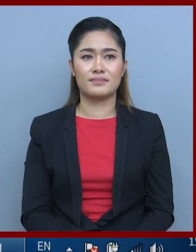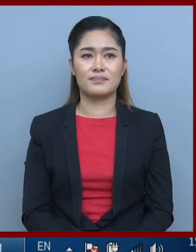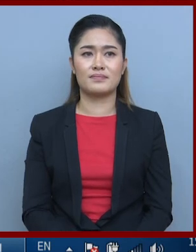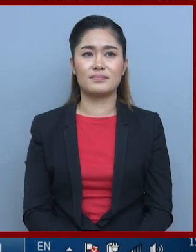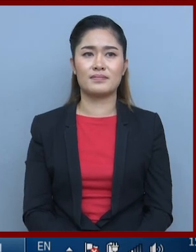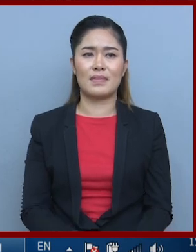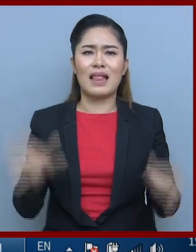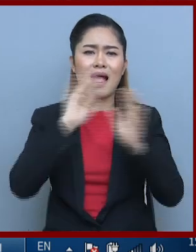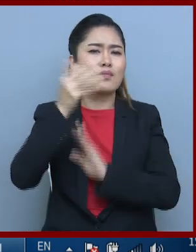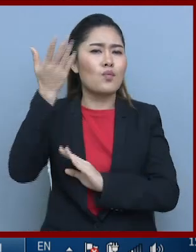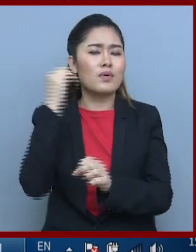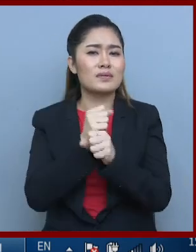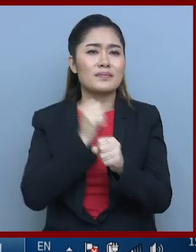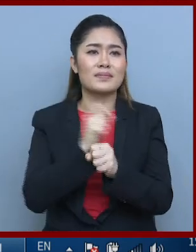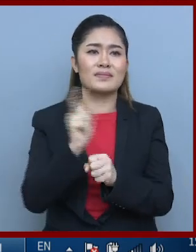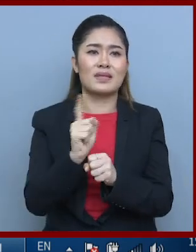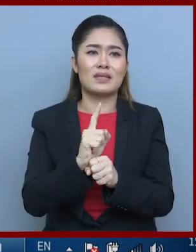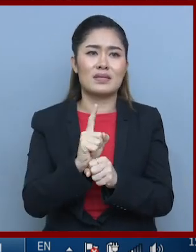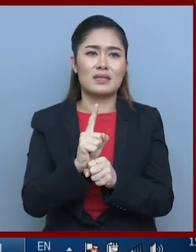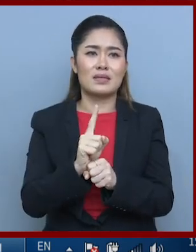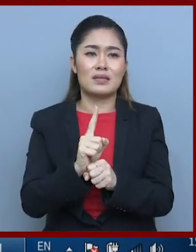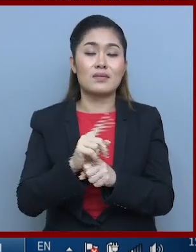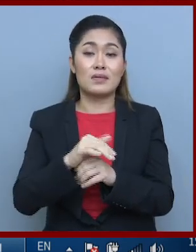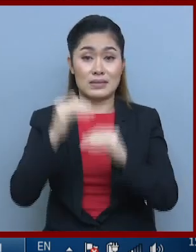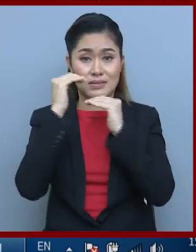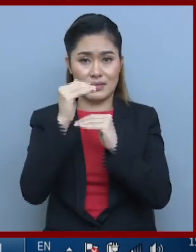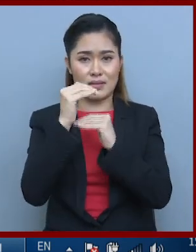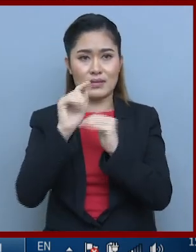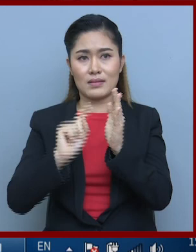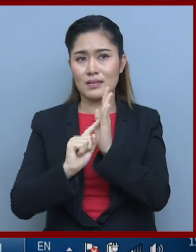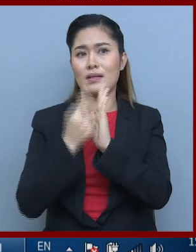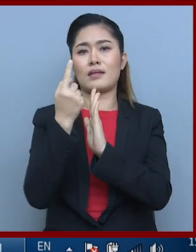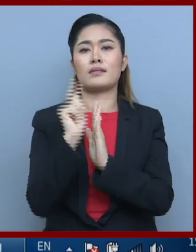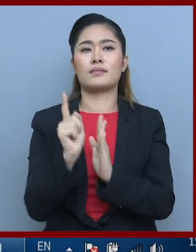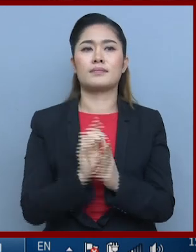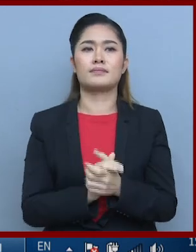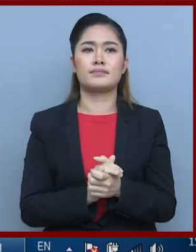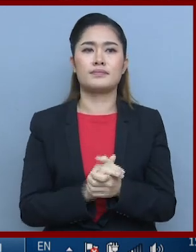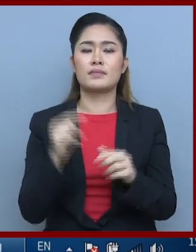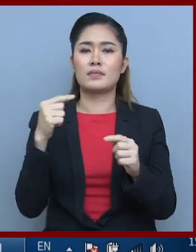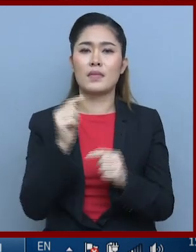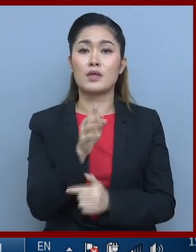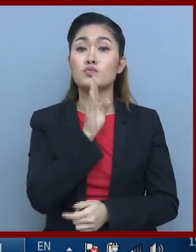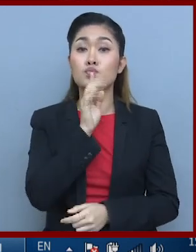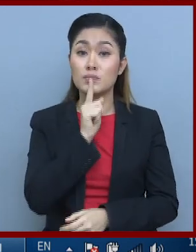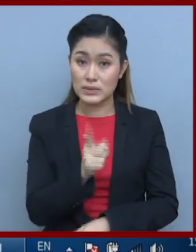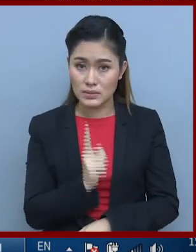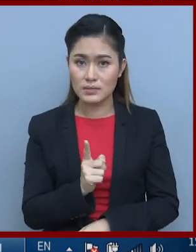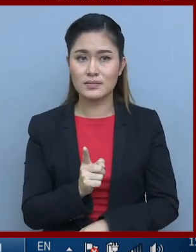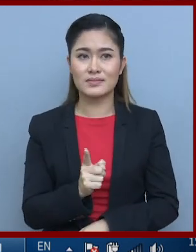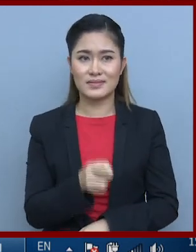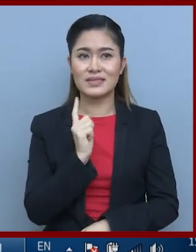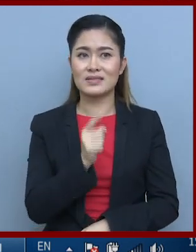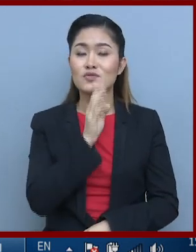คล้ายๆใบงานที่ผ่านมาคือเซตค่า status ก่อน สเตตัสเท่ากับ true ทำไม